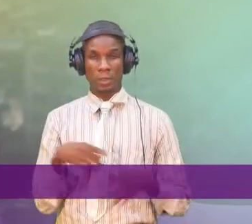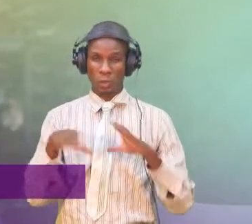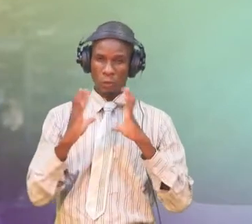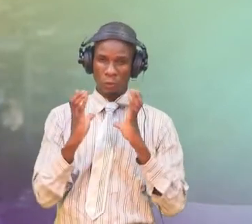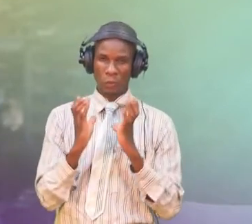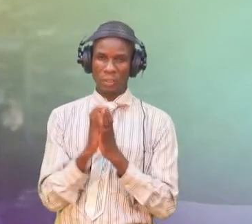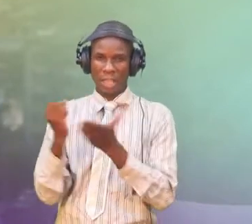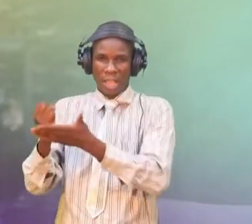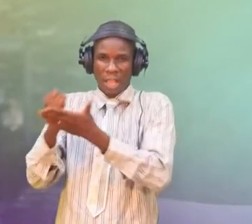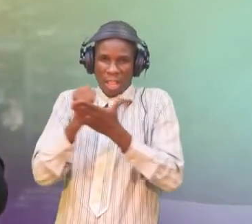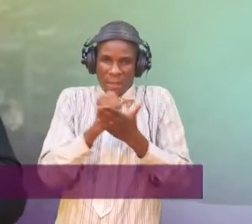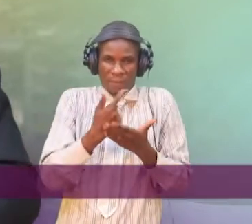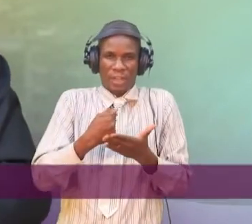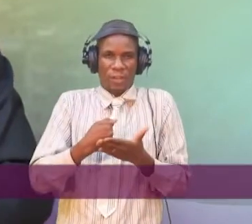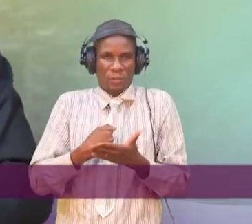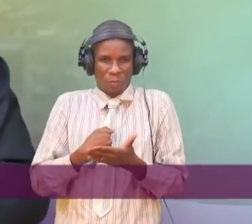kubikisa.